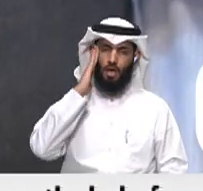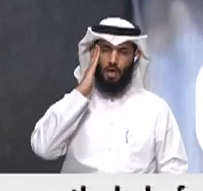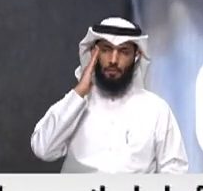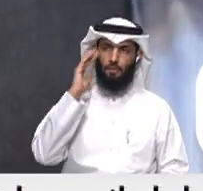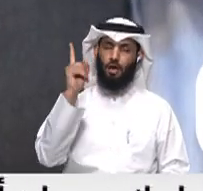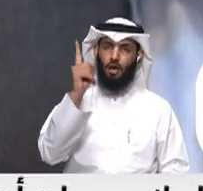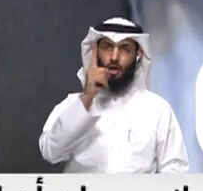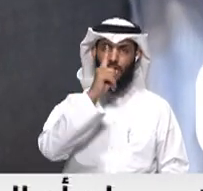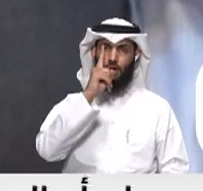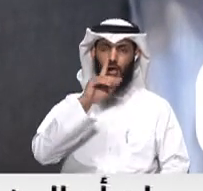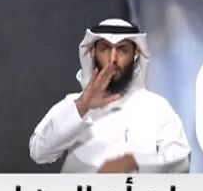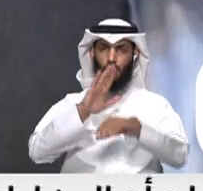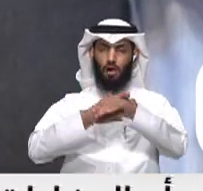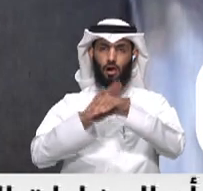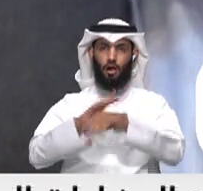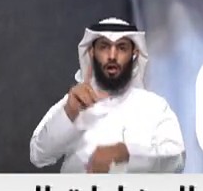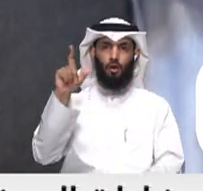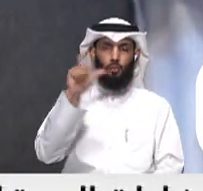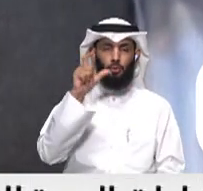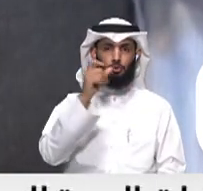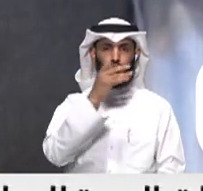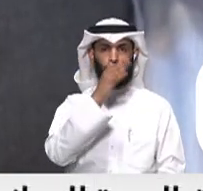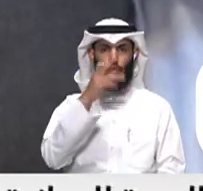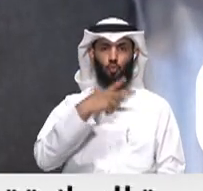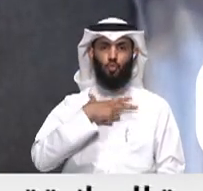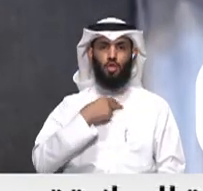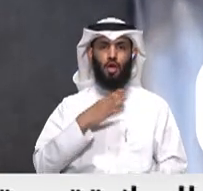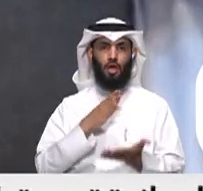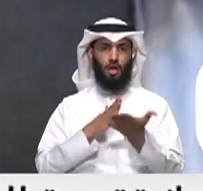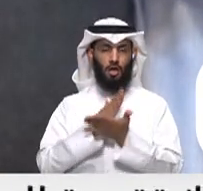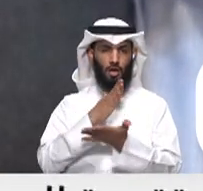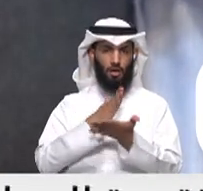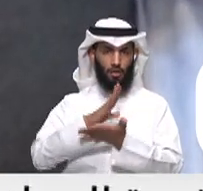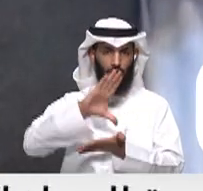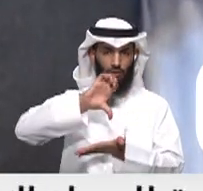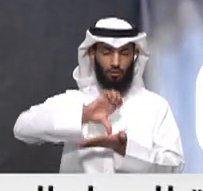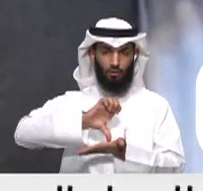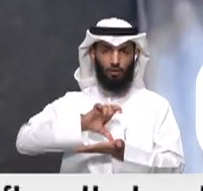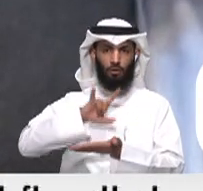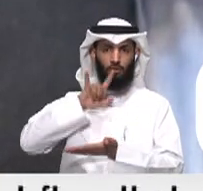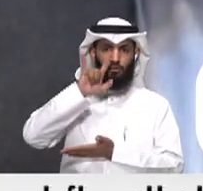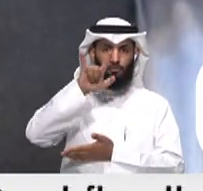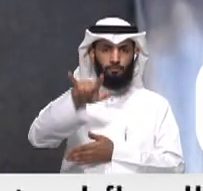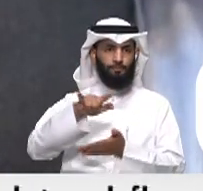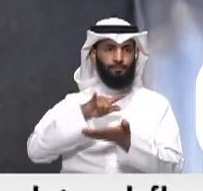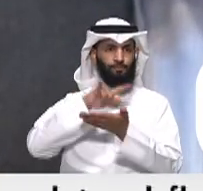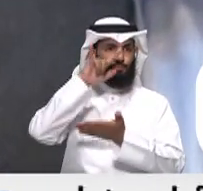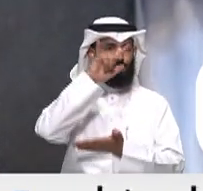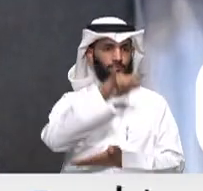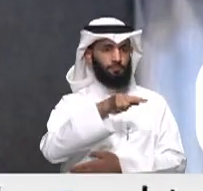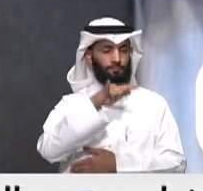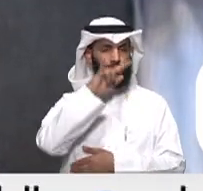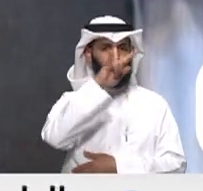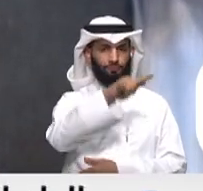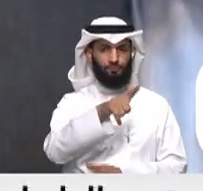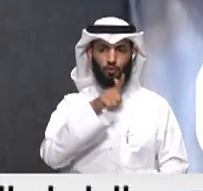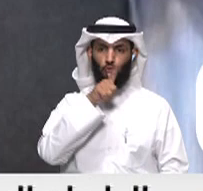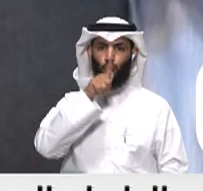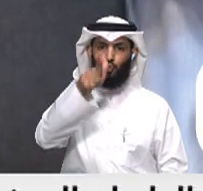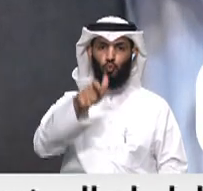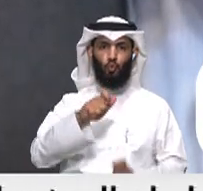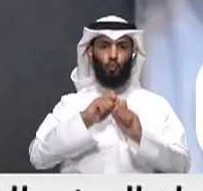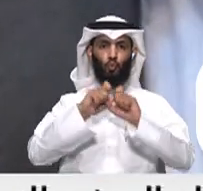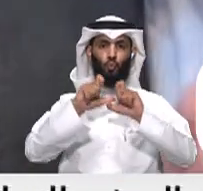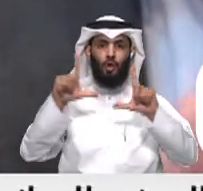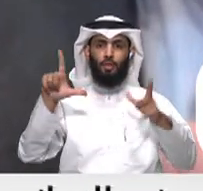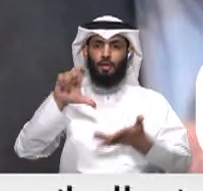العواصم الإقليمية والإسلامية التي زارها وزير الخارجية عباس عراقشي، وتحدث بشكل واضح عن تصورات